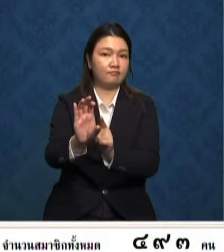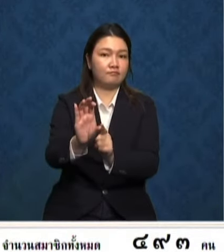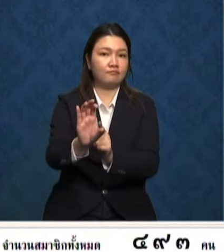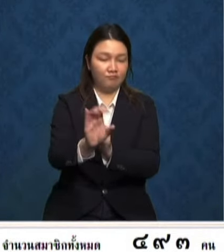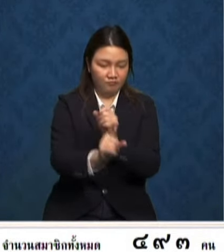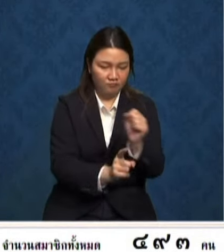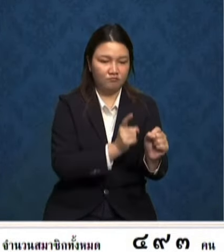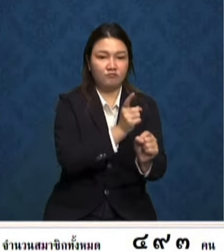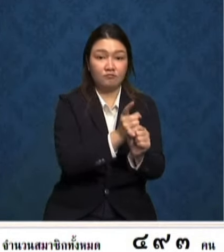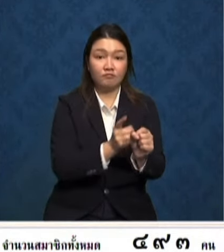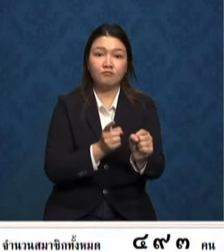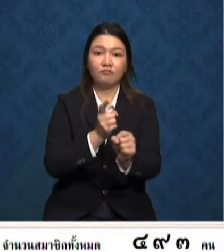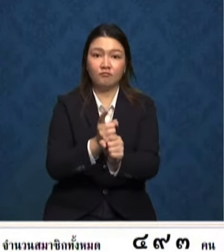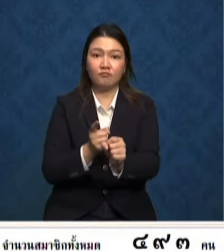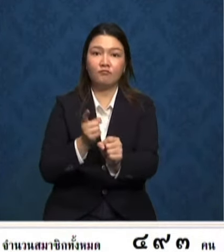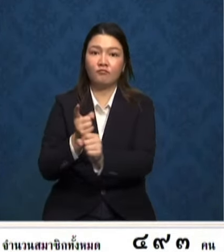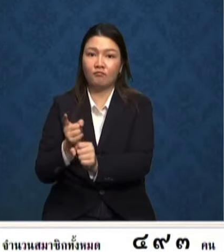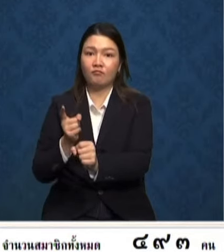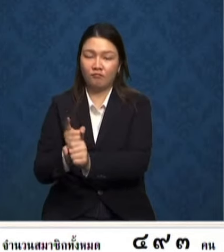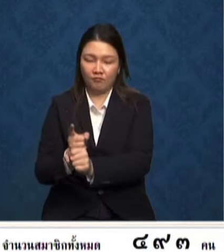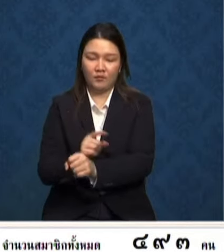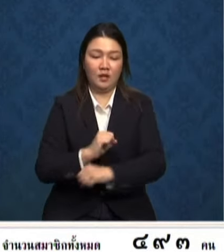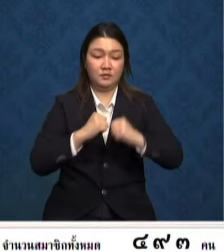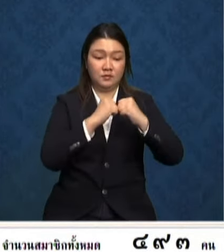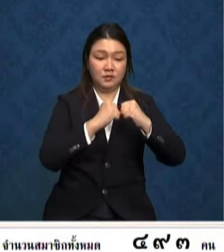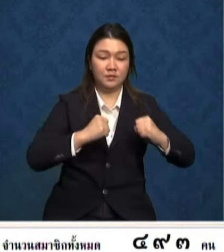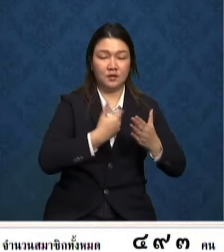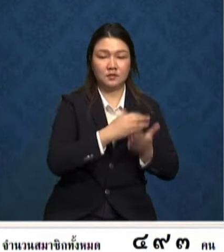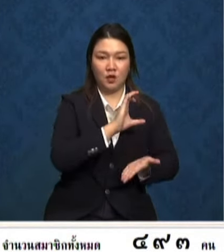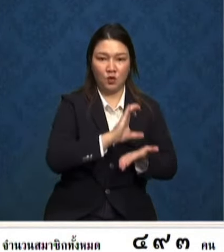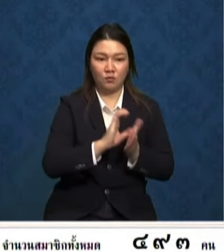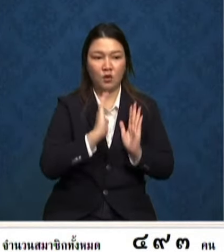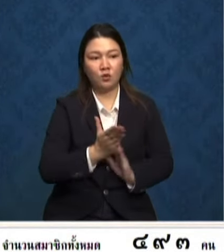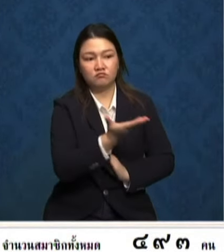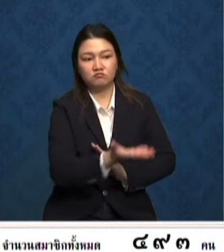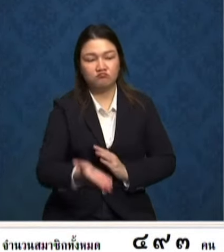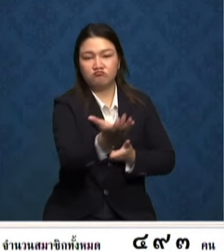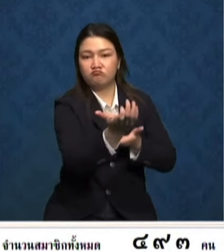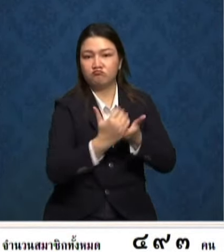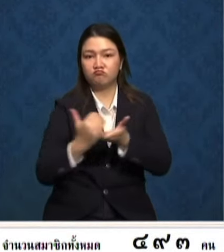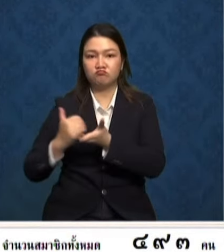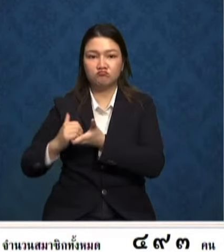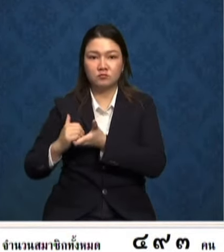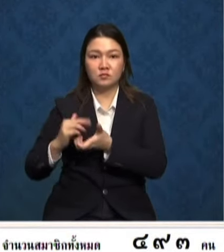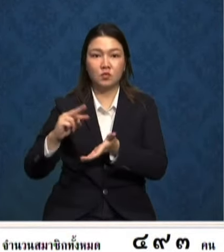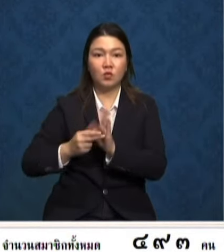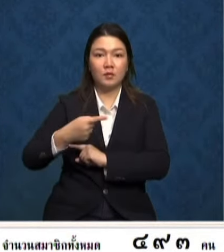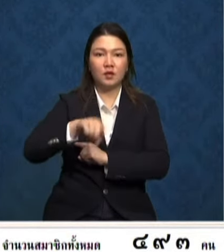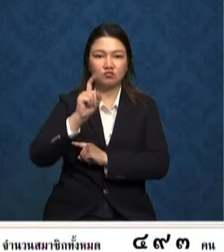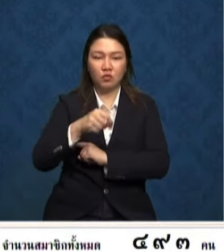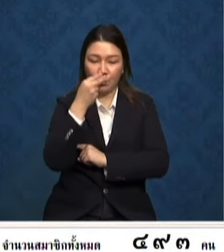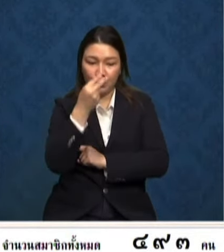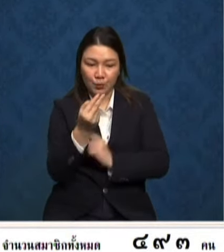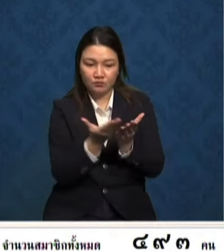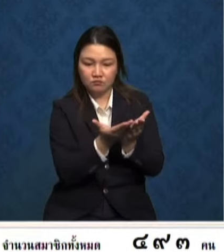ปีโดยสำนักงบประมาณและหน่วยงานที่เกี่ยวข้องเราสามารถแยกรายการดู